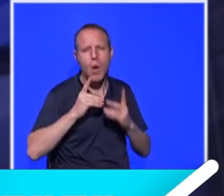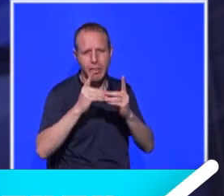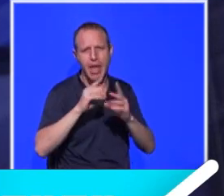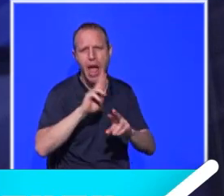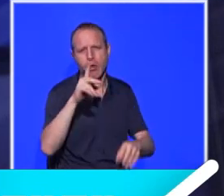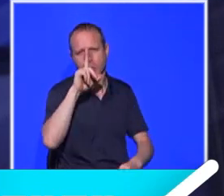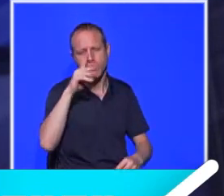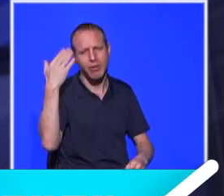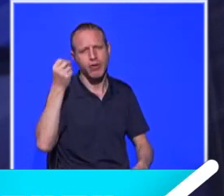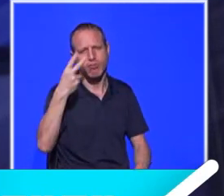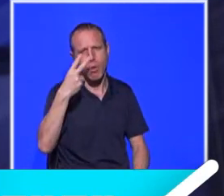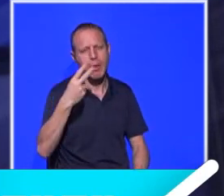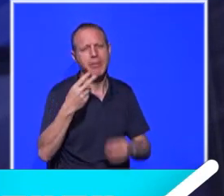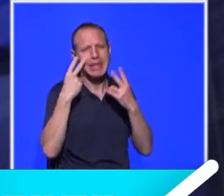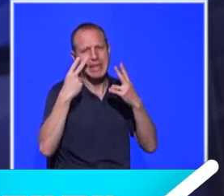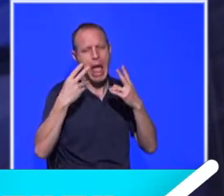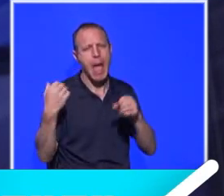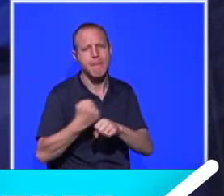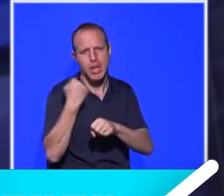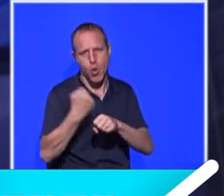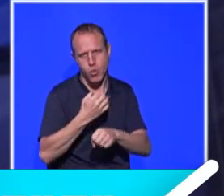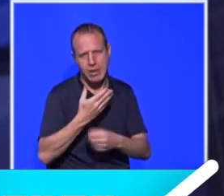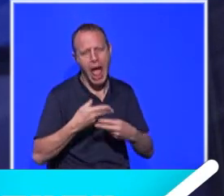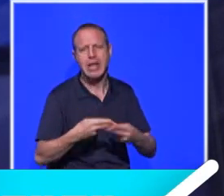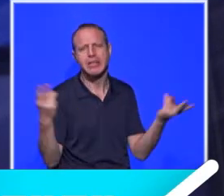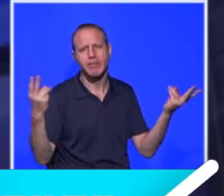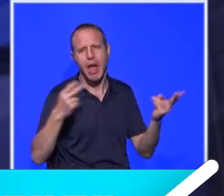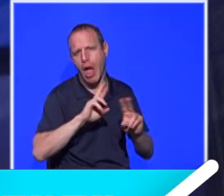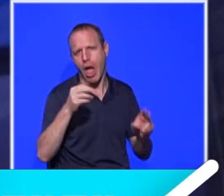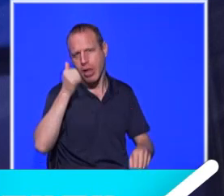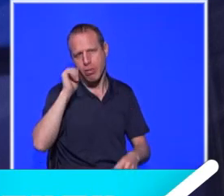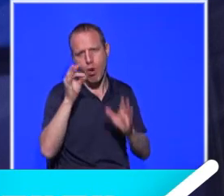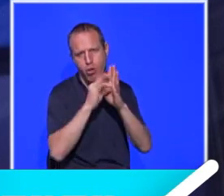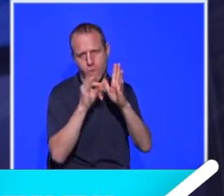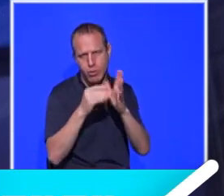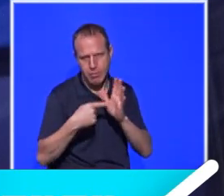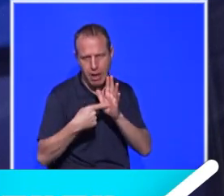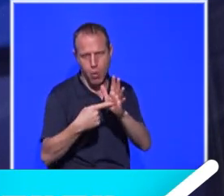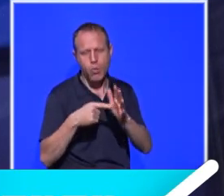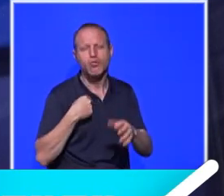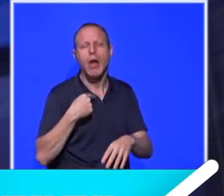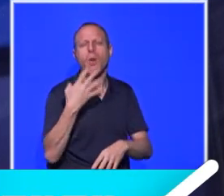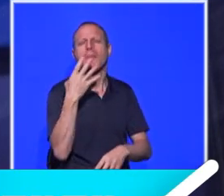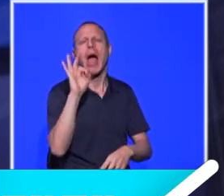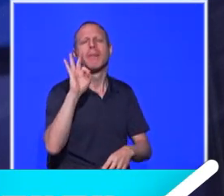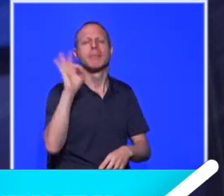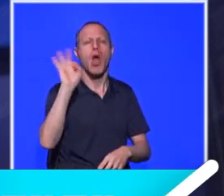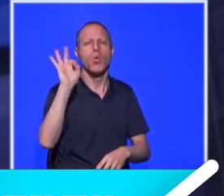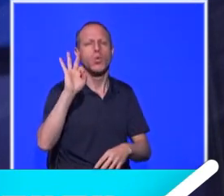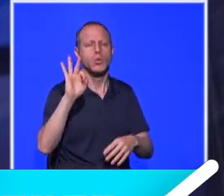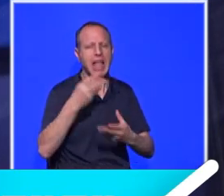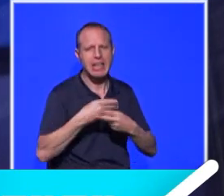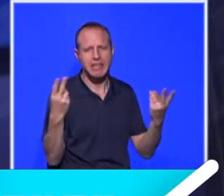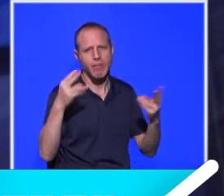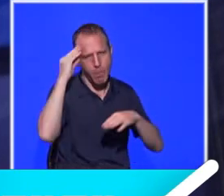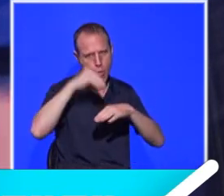שבועיים, ועיקר הפעילות עכשיו זה חשיפה, אנחנו רק אתמול, הנתונים הראו שאנחנו ב-40% חשיפה ומודעות בחברה